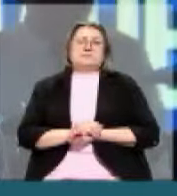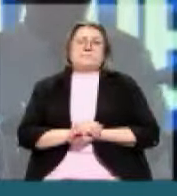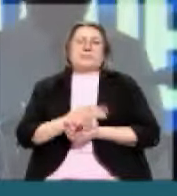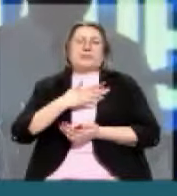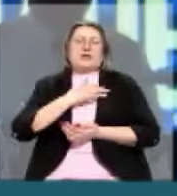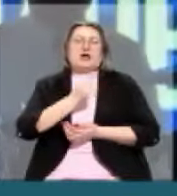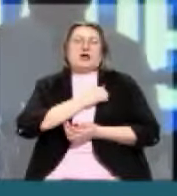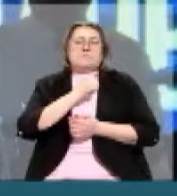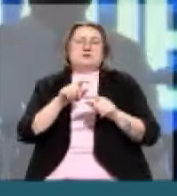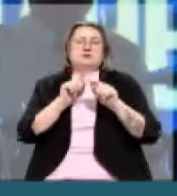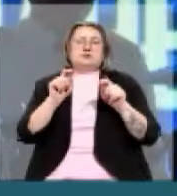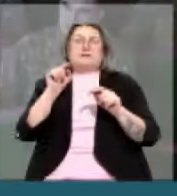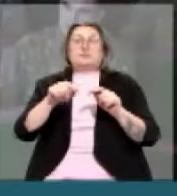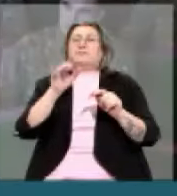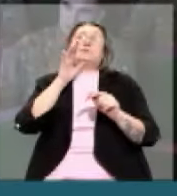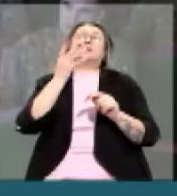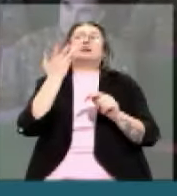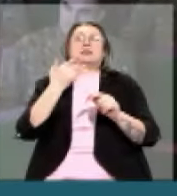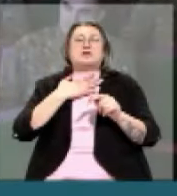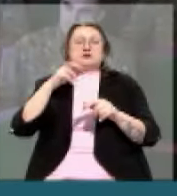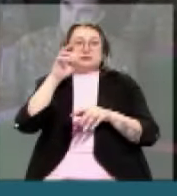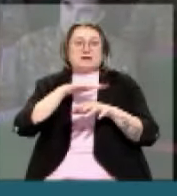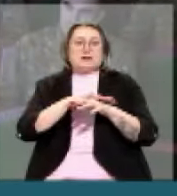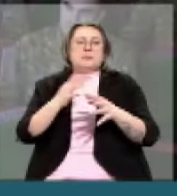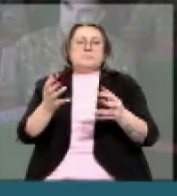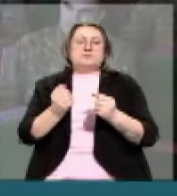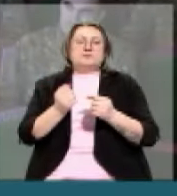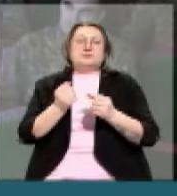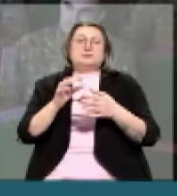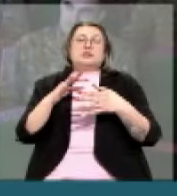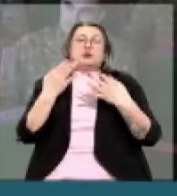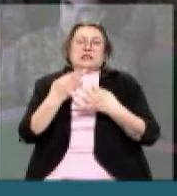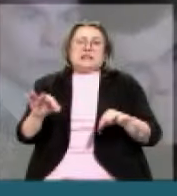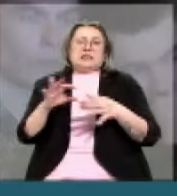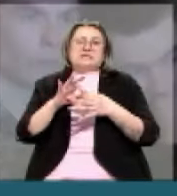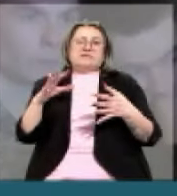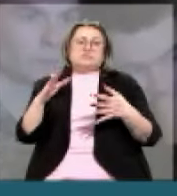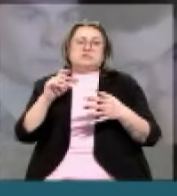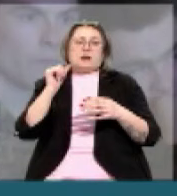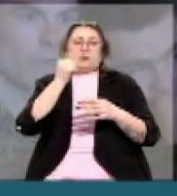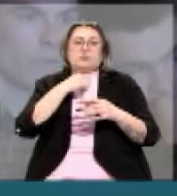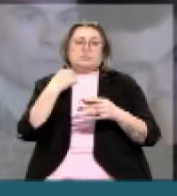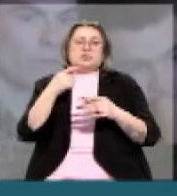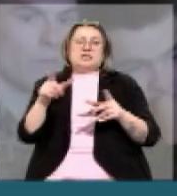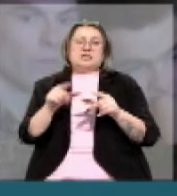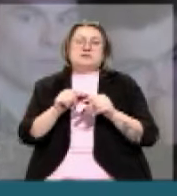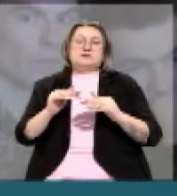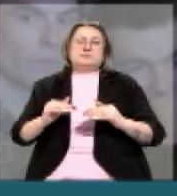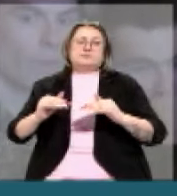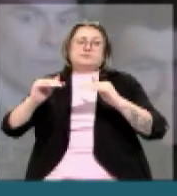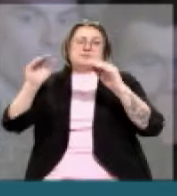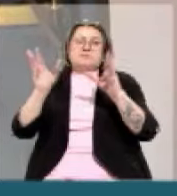Егемендігін алған уақытта құрылған әскеріміз тәуелсіздік жылдар ішінде мемлекетімізбен бірге есейіп, өздеріне артылған зор